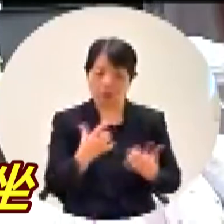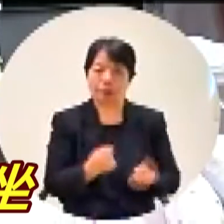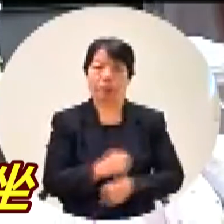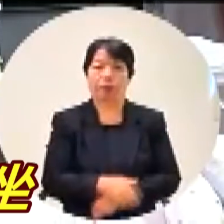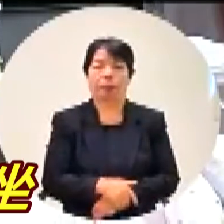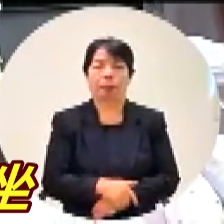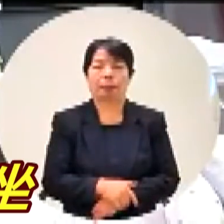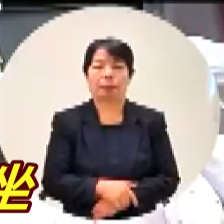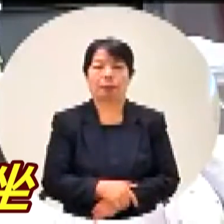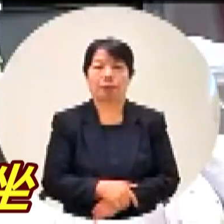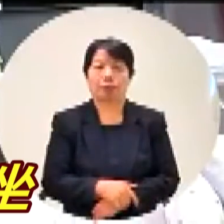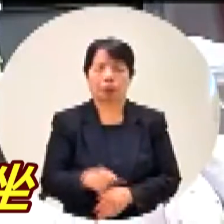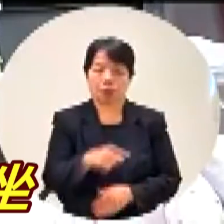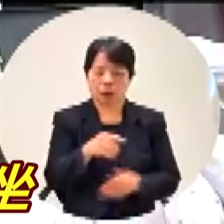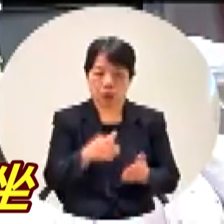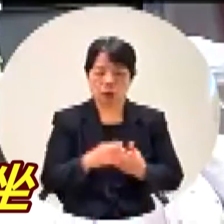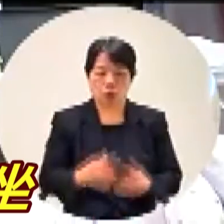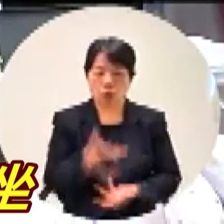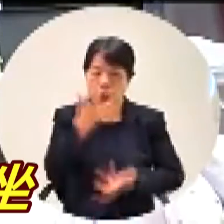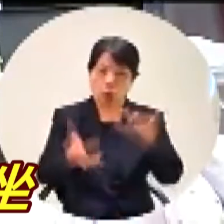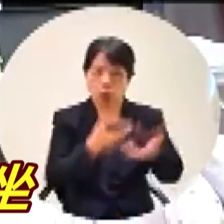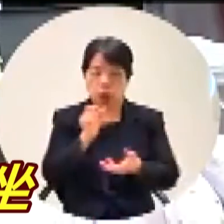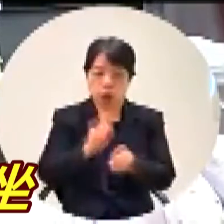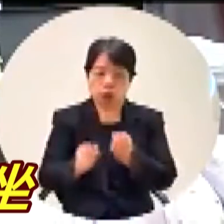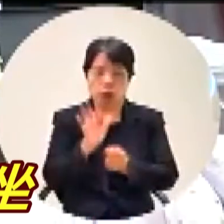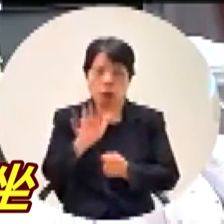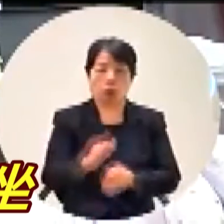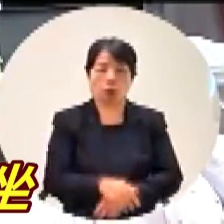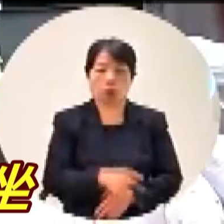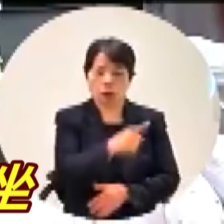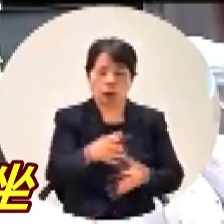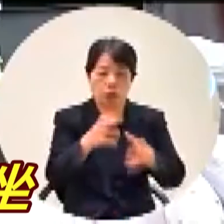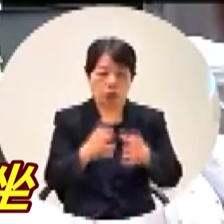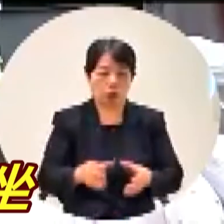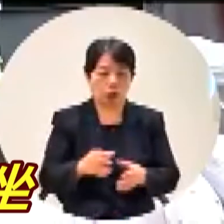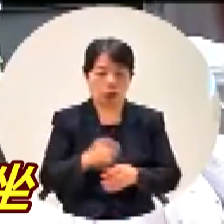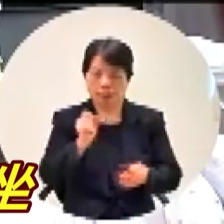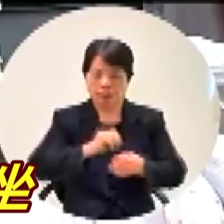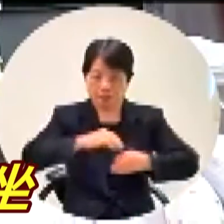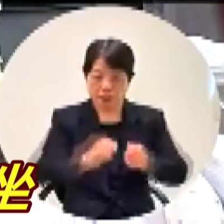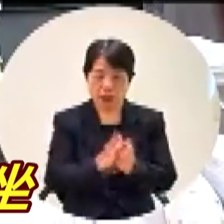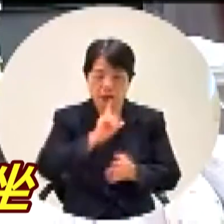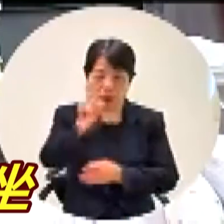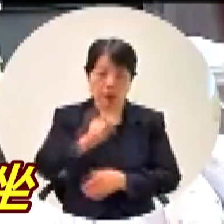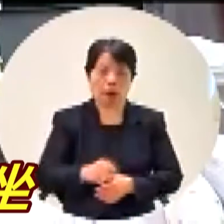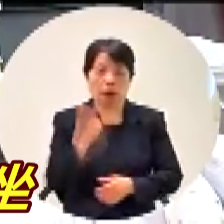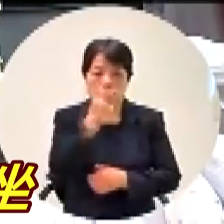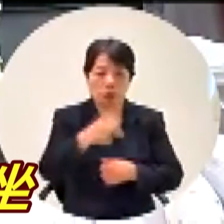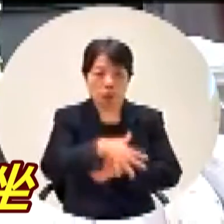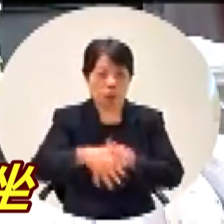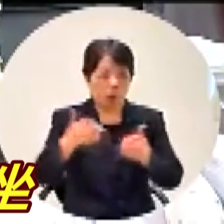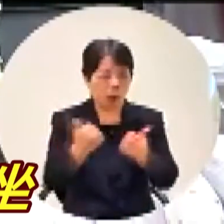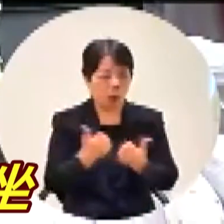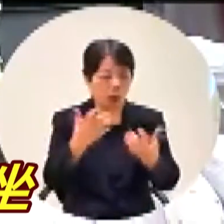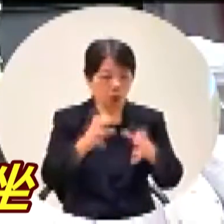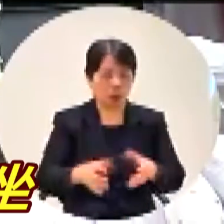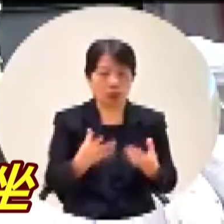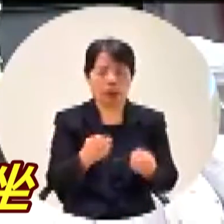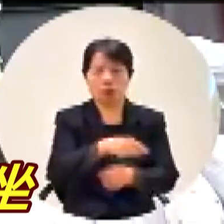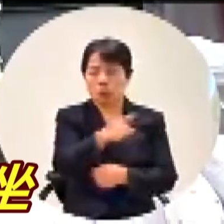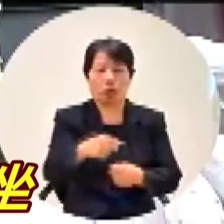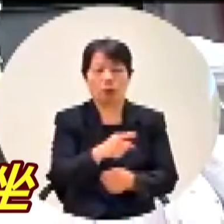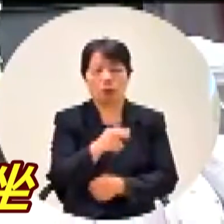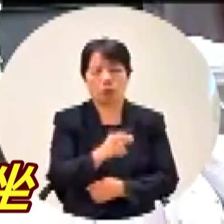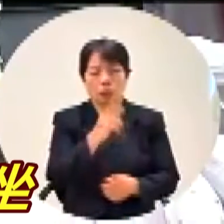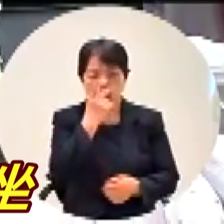为有人纵火，没有成立，没有主动公安申报，没有成立管委会，次要的原因，中央的错，哦，